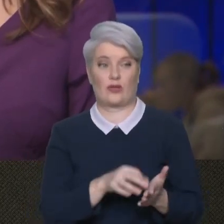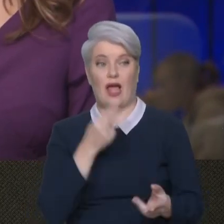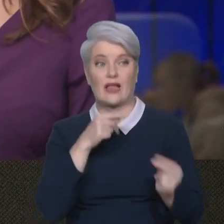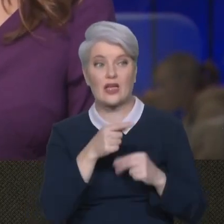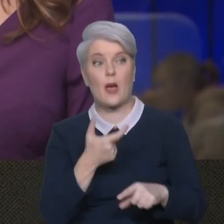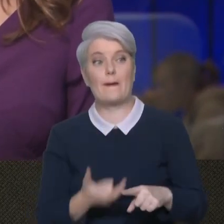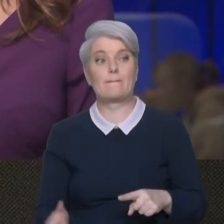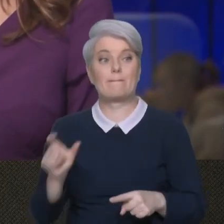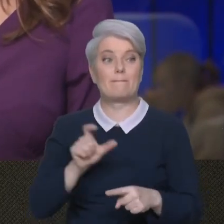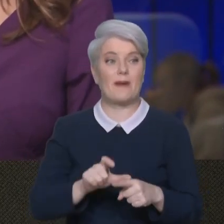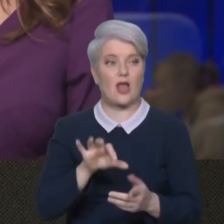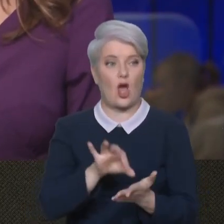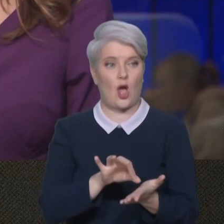інколи